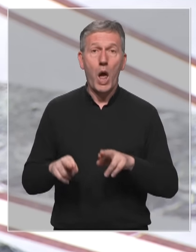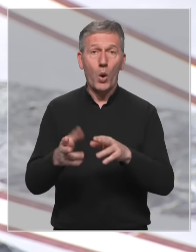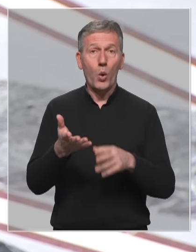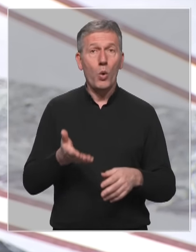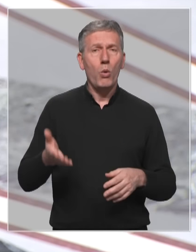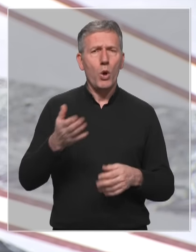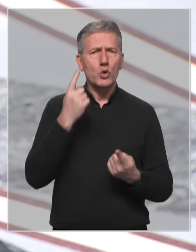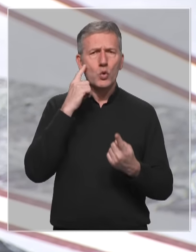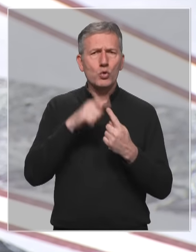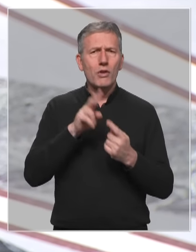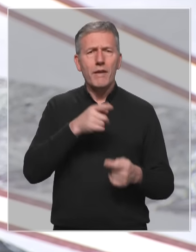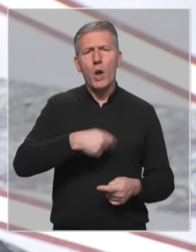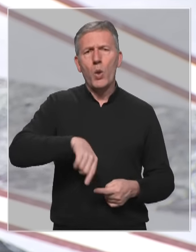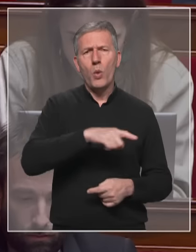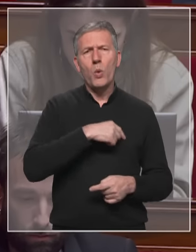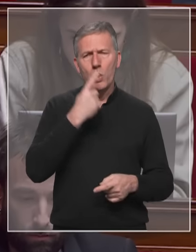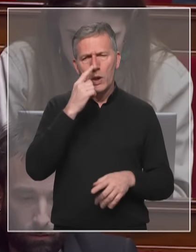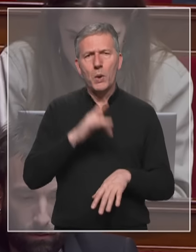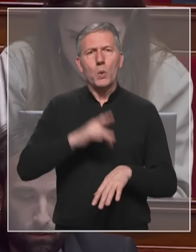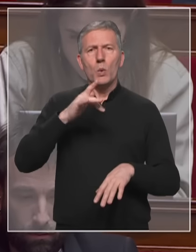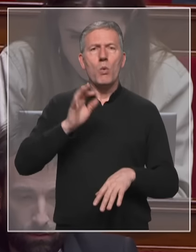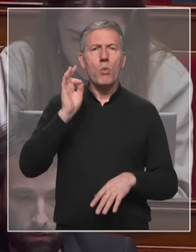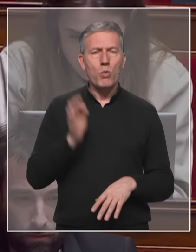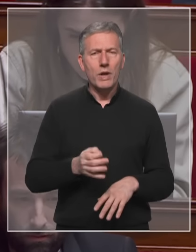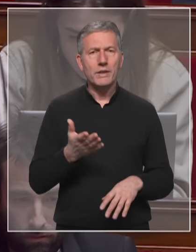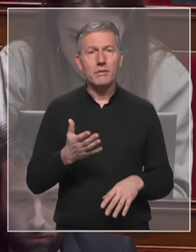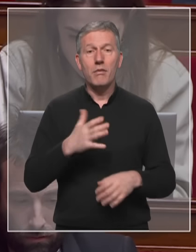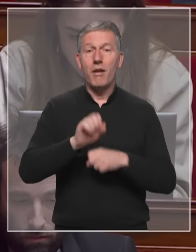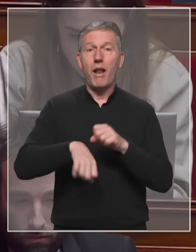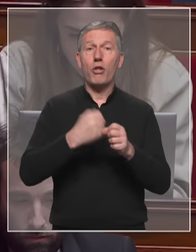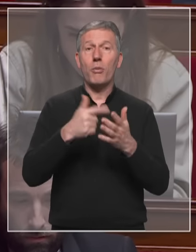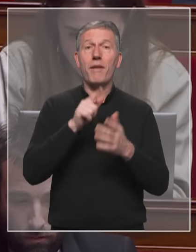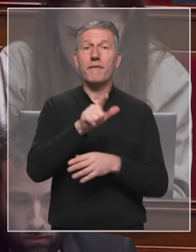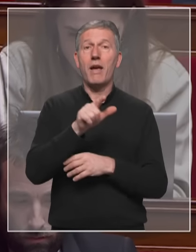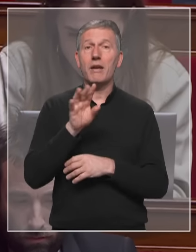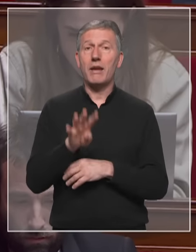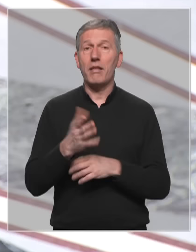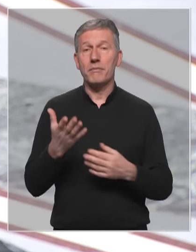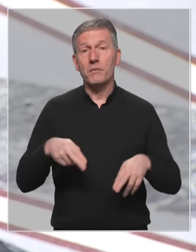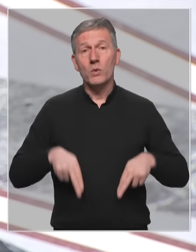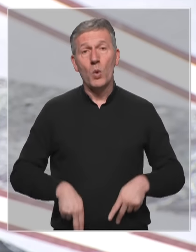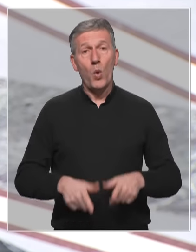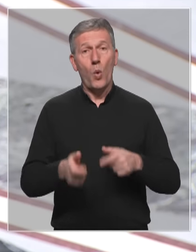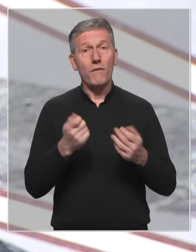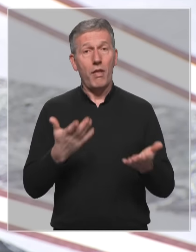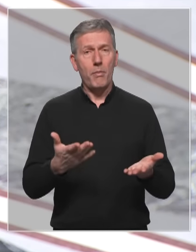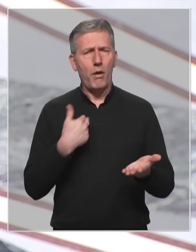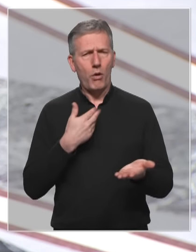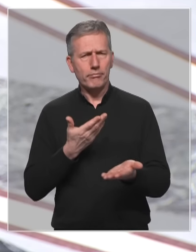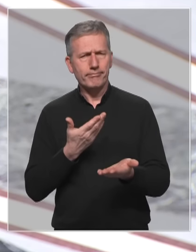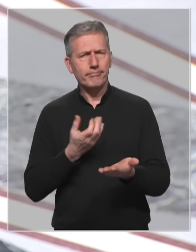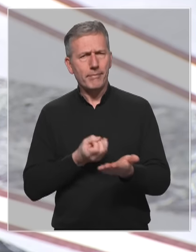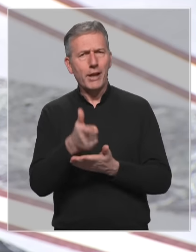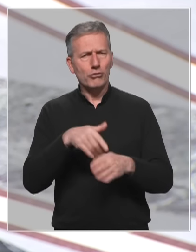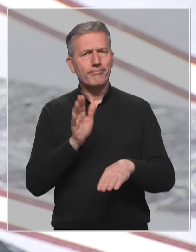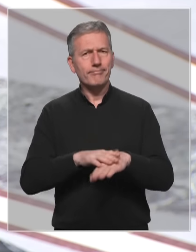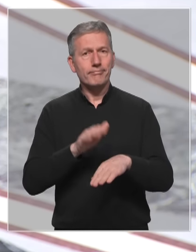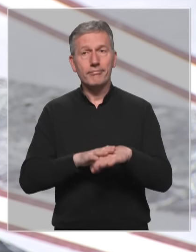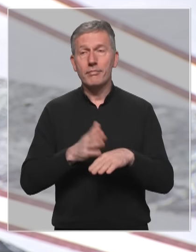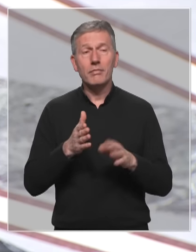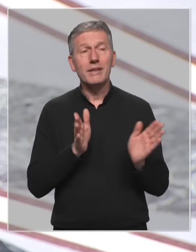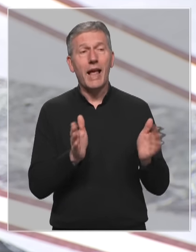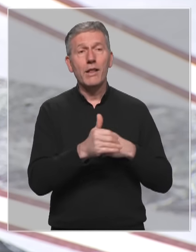peut être que extrêmement sensible. Pour 2024, le gouvernement, je veux vous le rappeler ici, vient de compléter le financement du